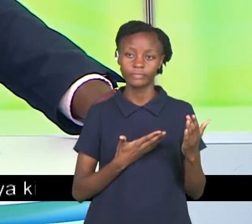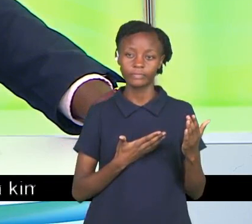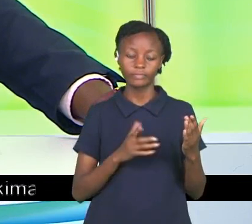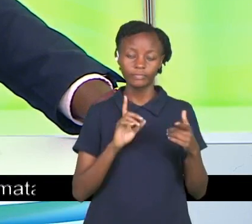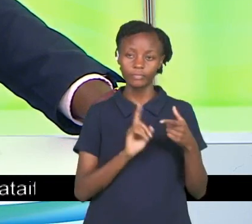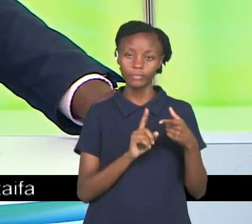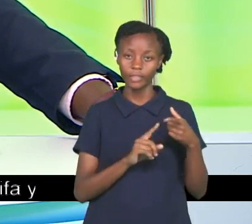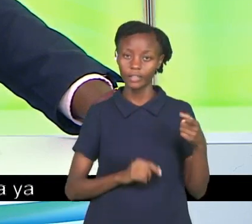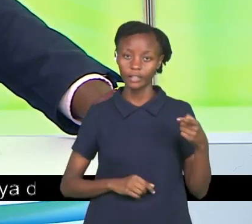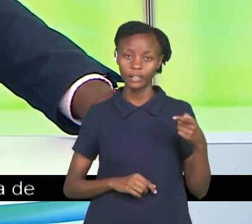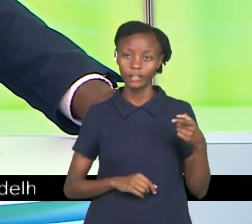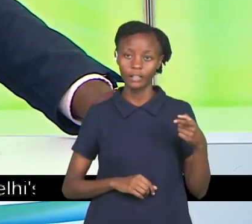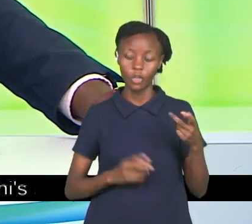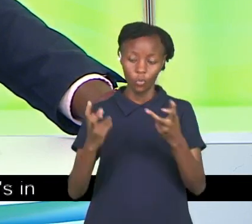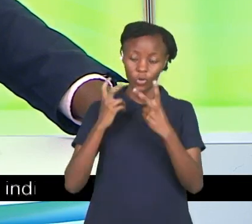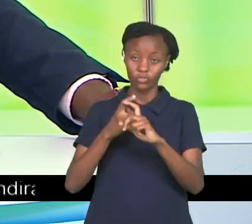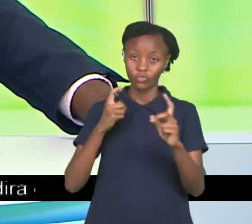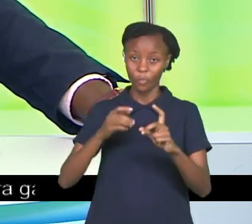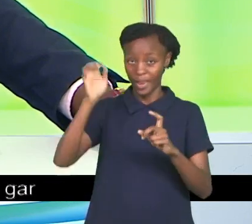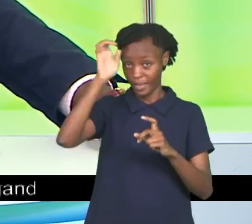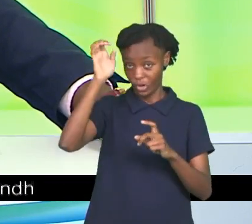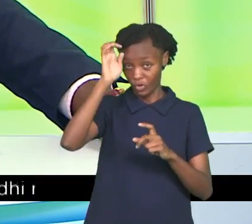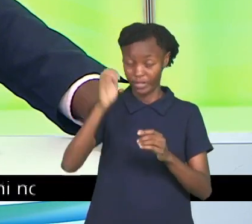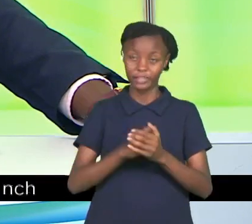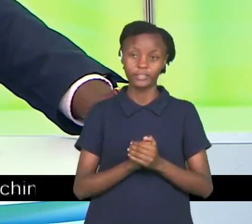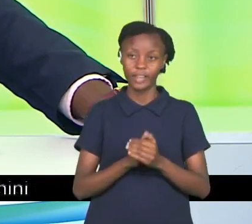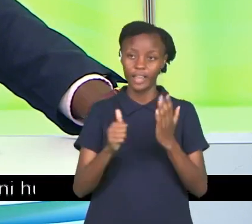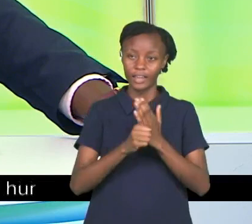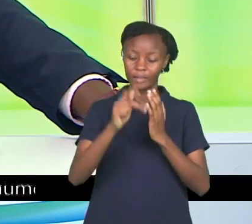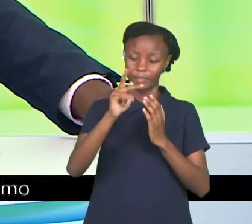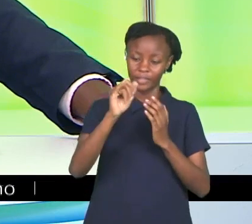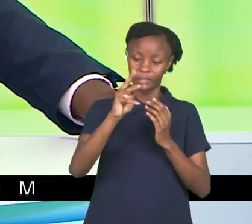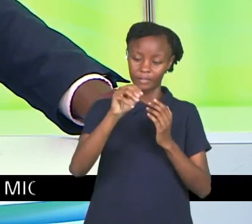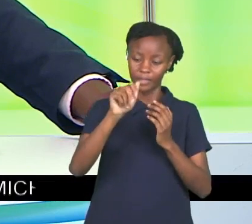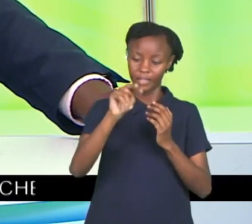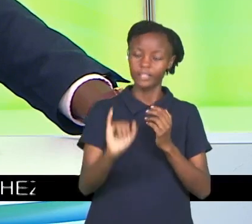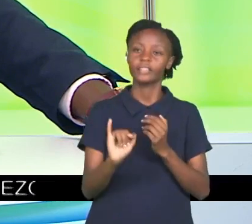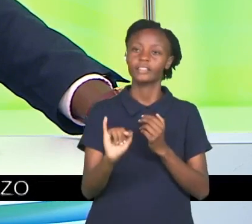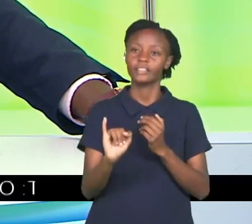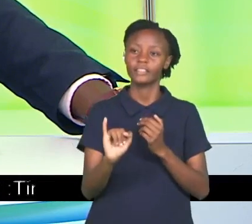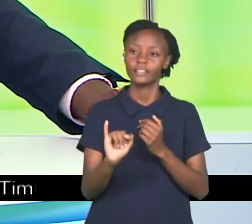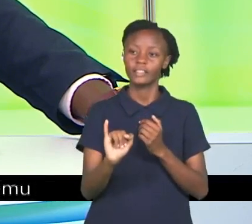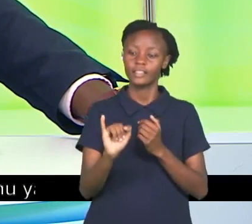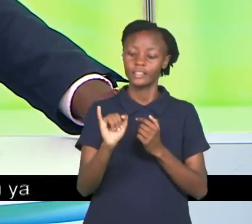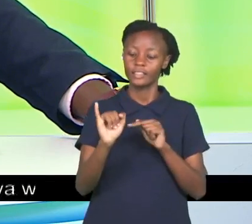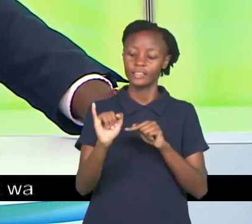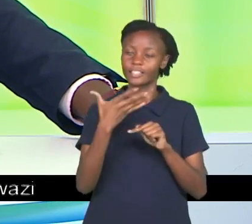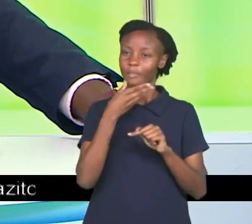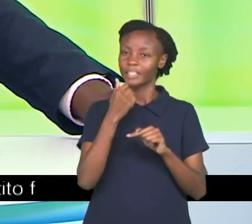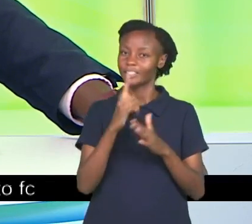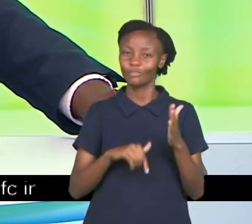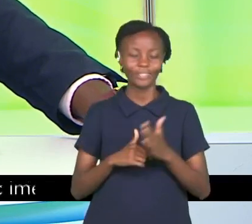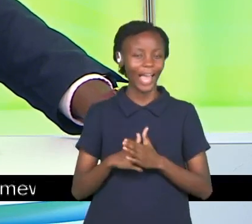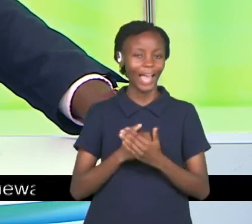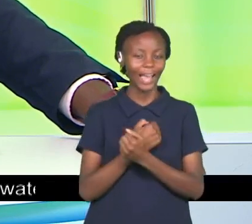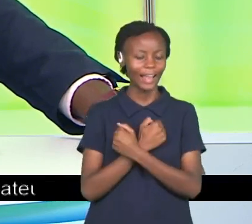anasema kwamba anatazama kutoka maeneo ya Eldoret, anajiita Kimani Mbiu. Hii anasema yeye anapendezwa na